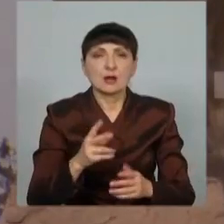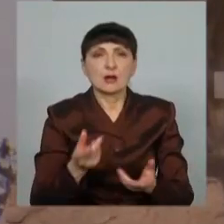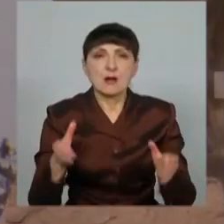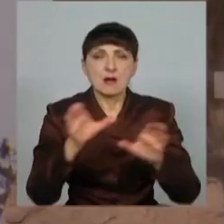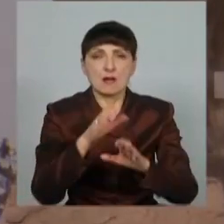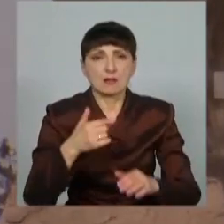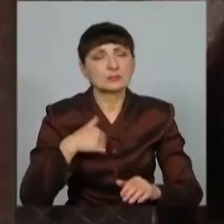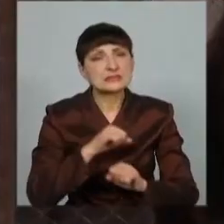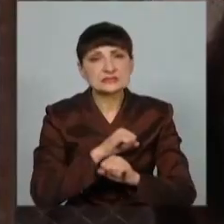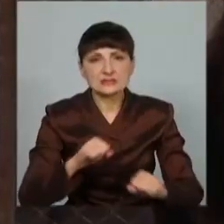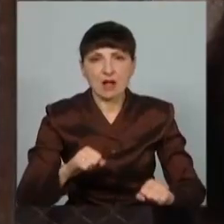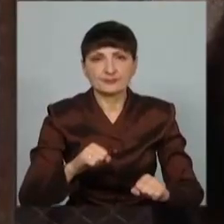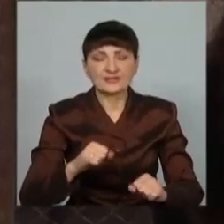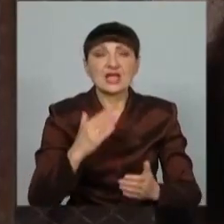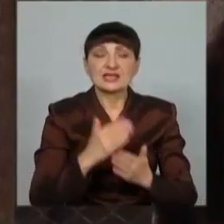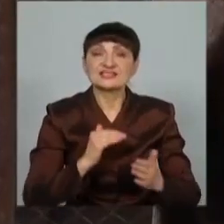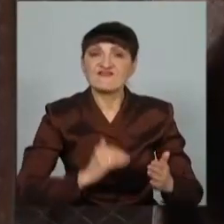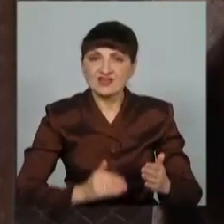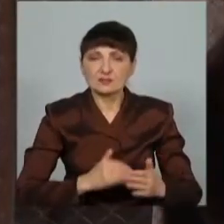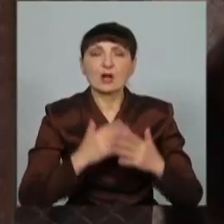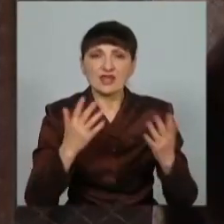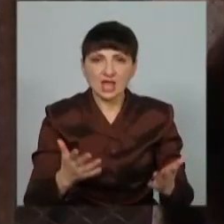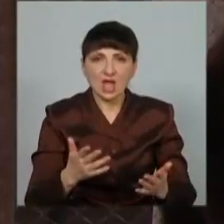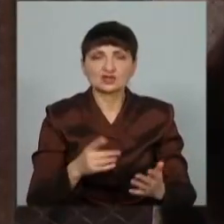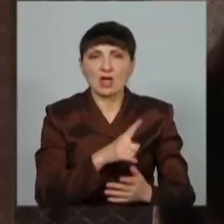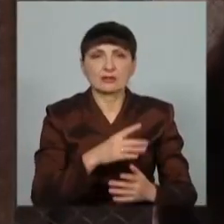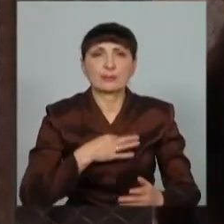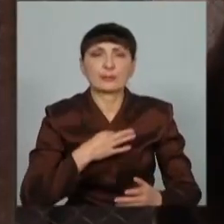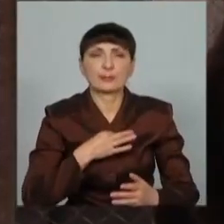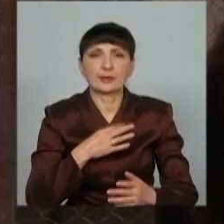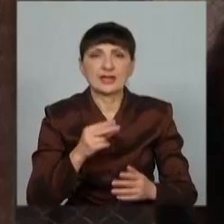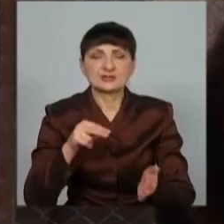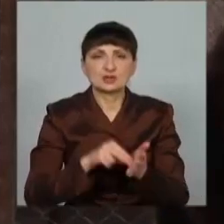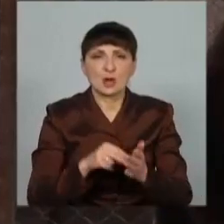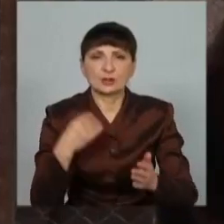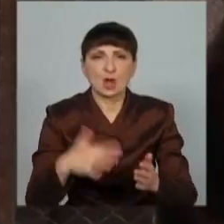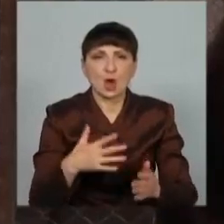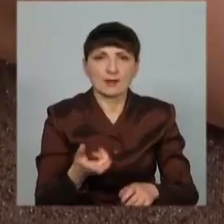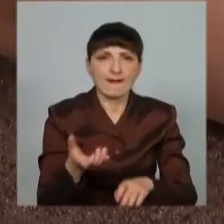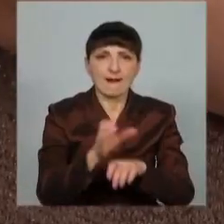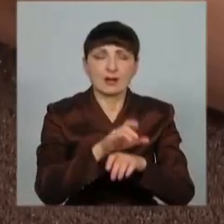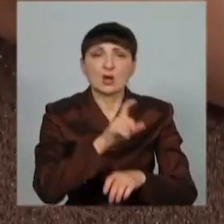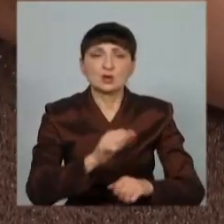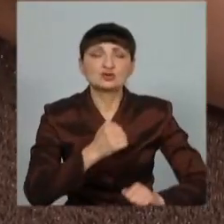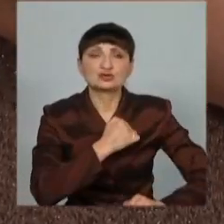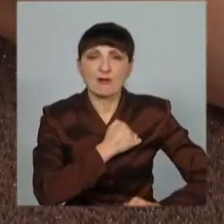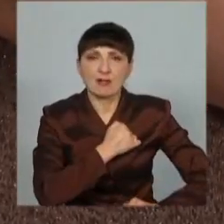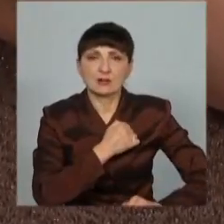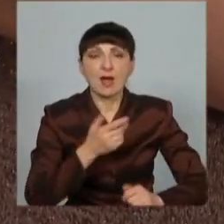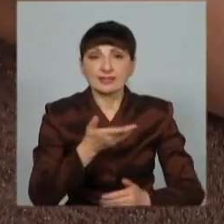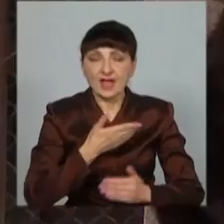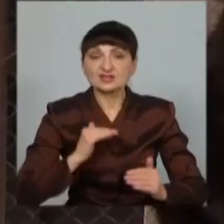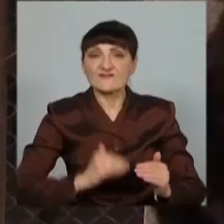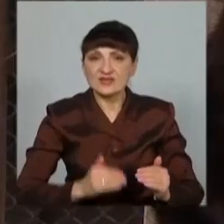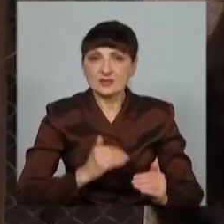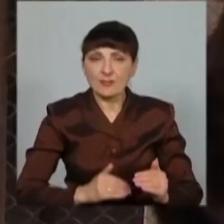других грех есть фирмы конечно которые наживаются это очень печально это больно и таких людей просто жалко нашей фирмы